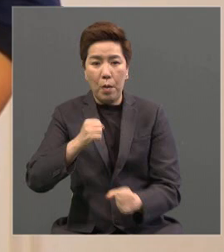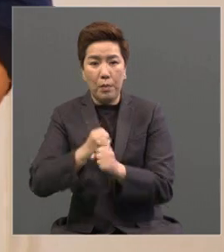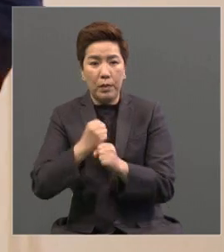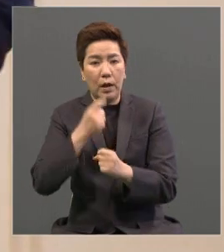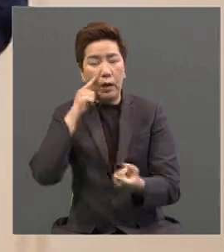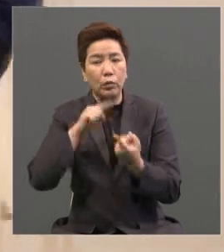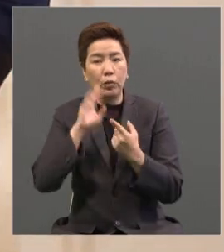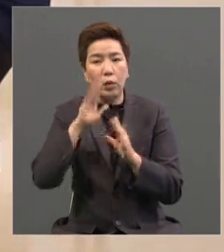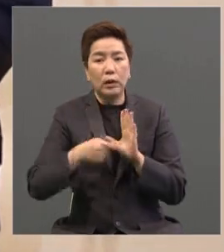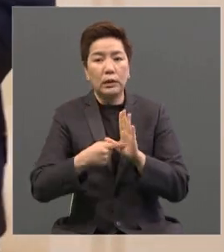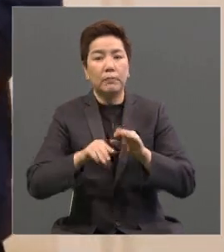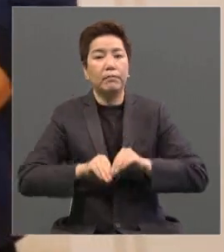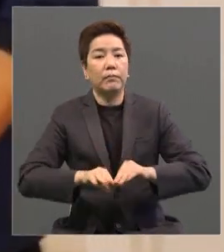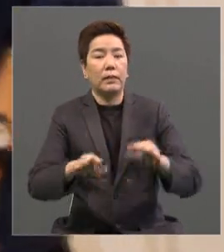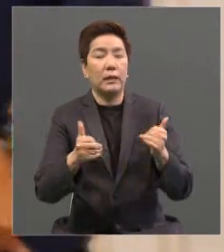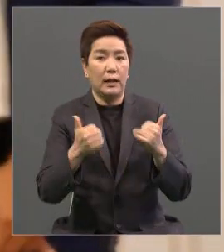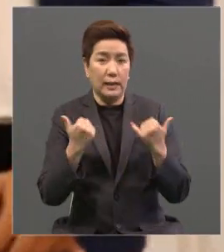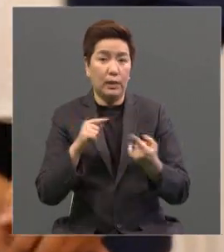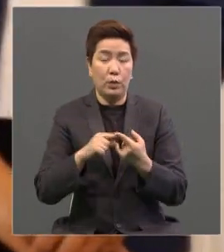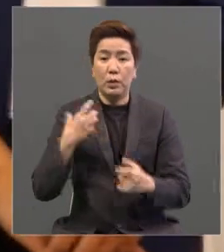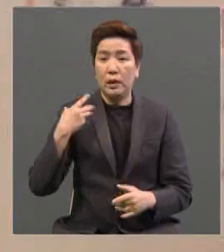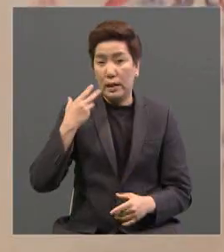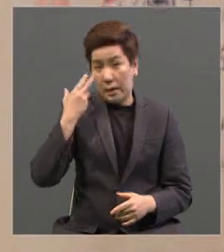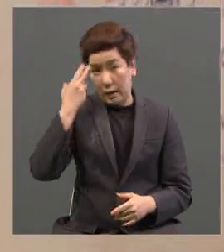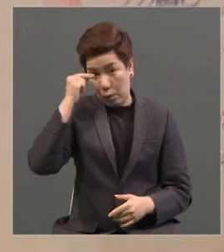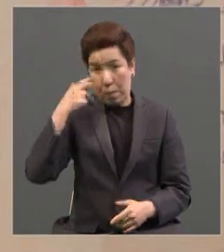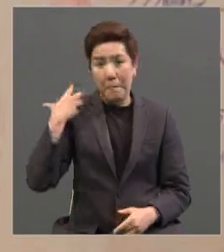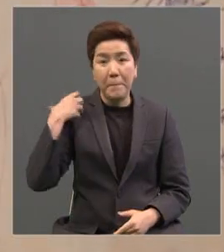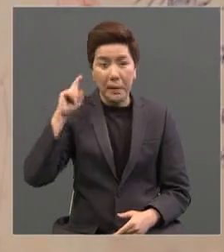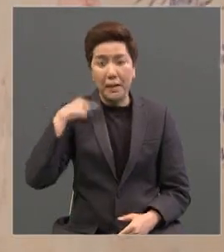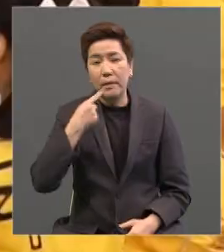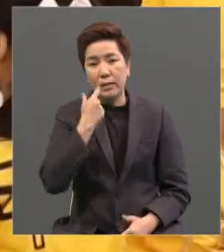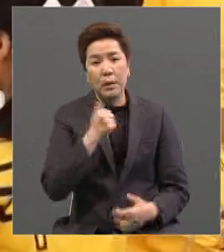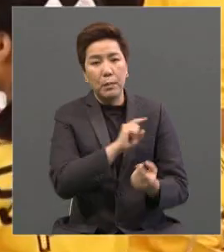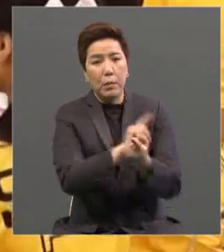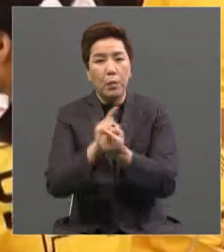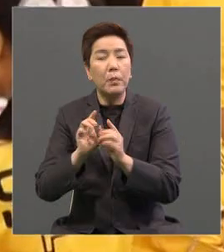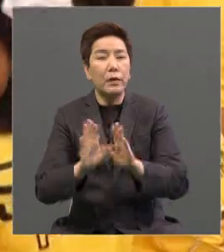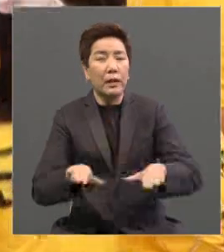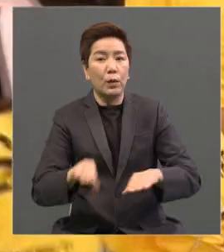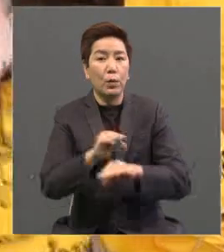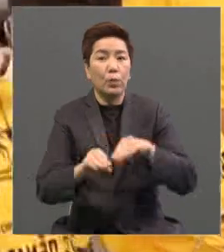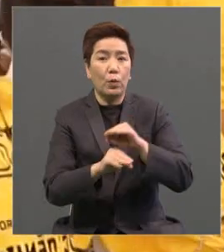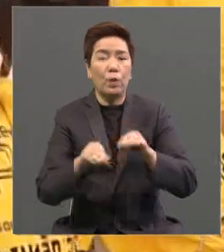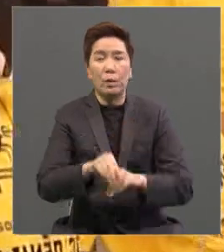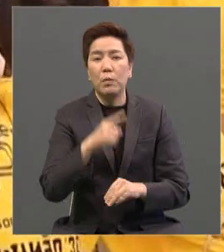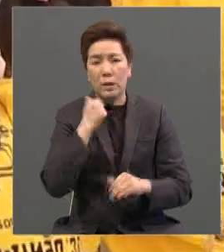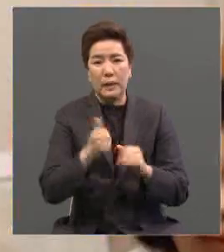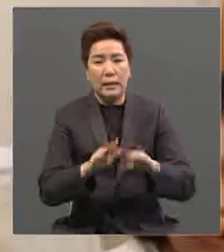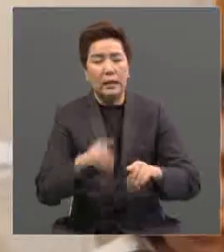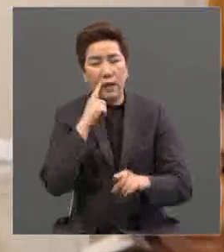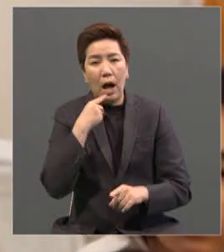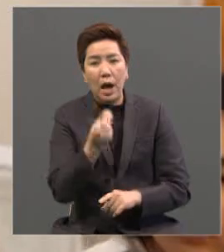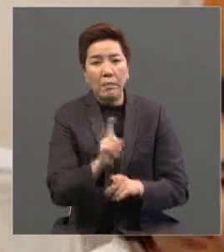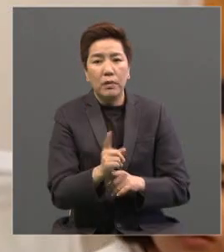มาใช้ในการนำเสนอครับเวลาสำนักนายกรัฐมนตรีกล่าวระหว่างการพบปะเด็กและเยาวชนในโครงการนะครับผมโครงการนี้